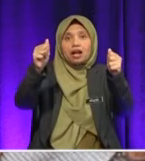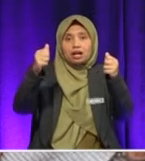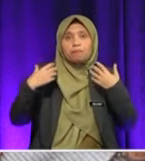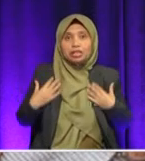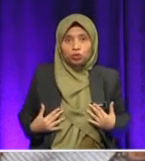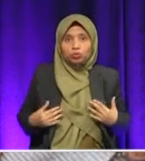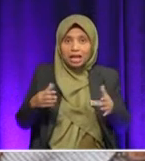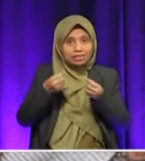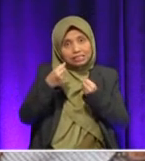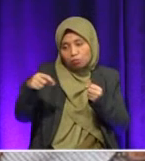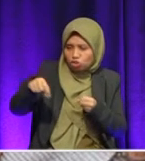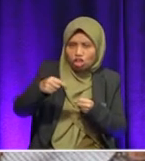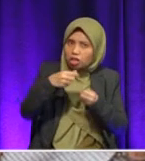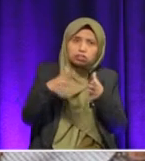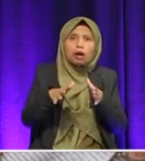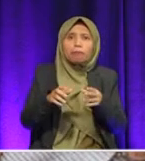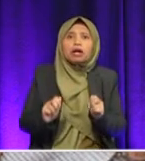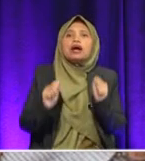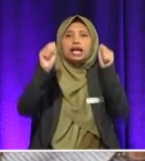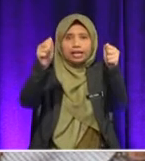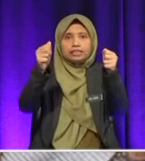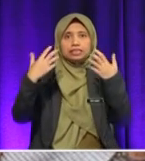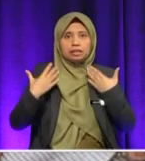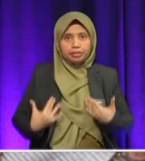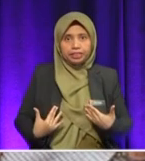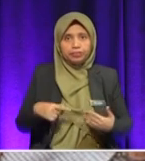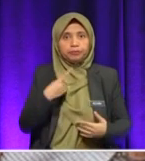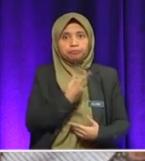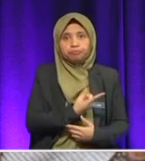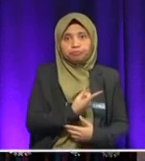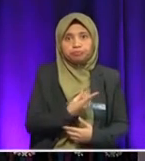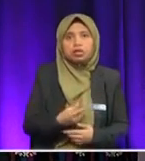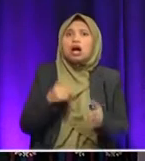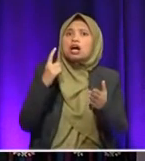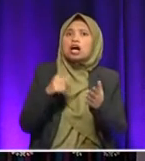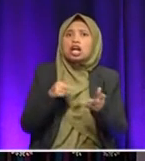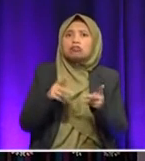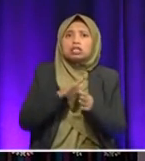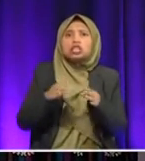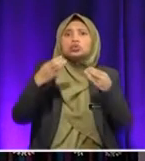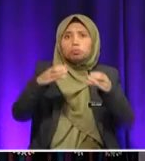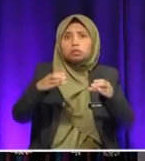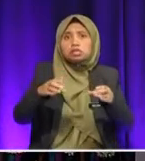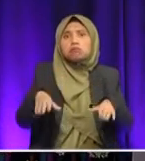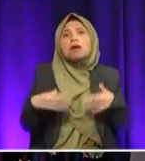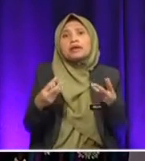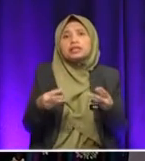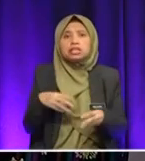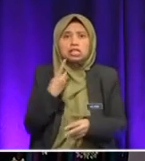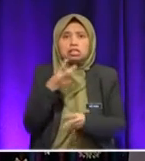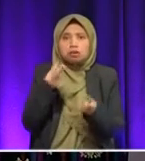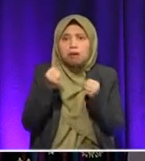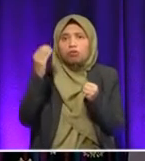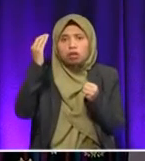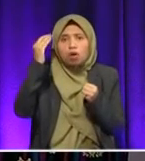kita coba pakai kecil gitu kita Letakkan kena pasti apakah massa adalah pakai yang kita buat